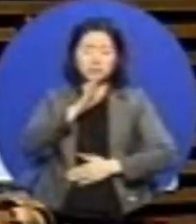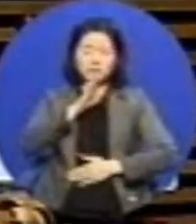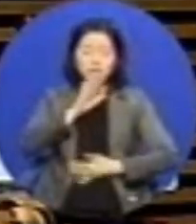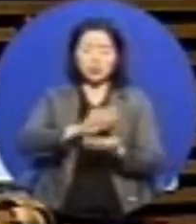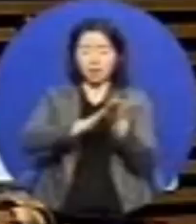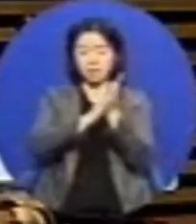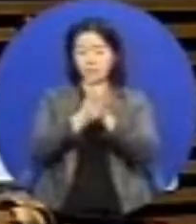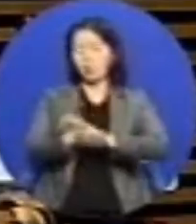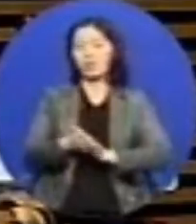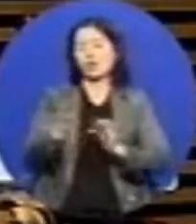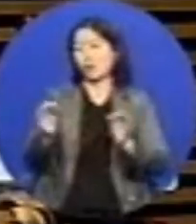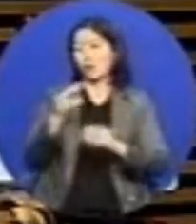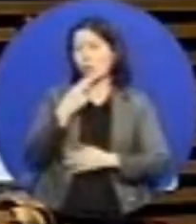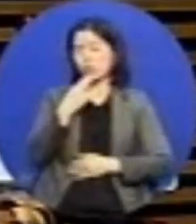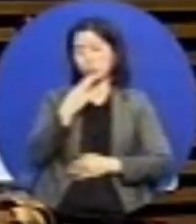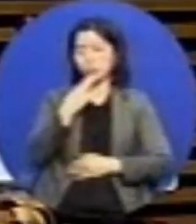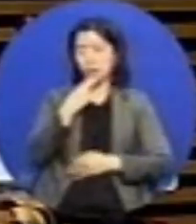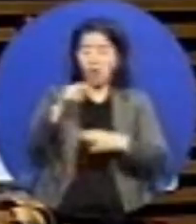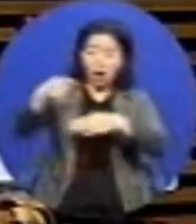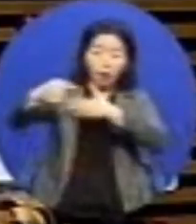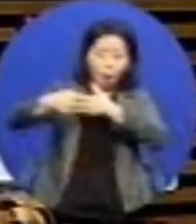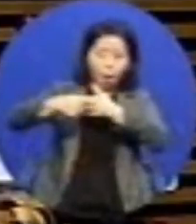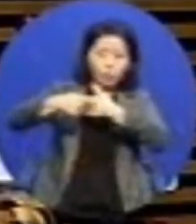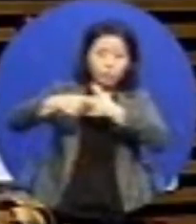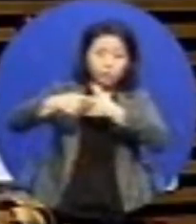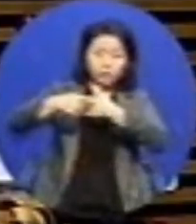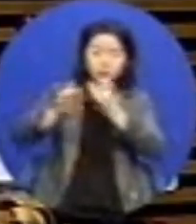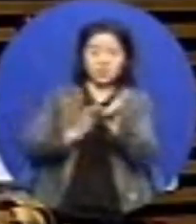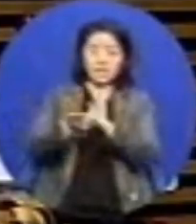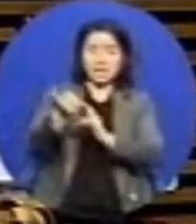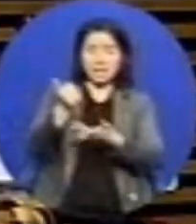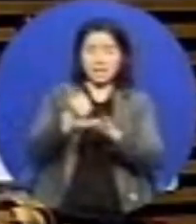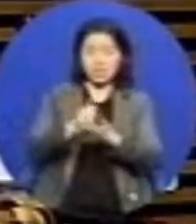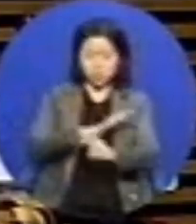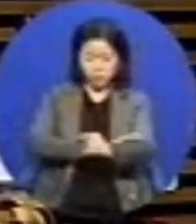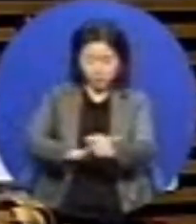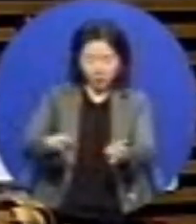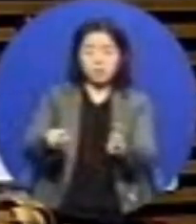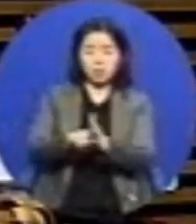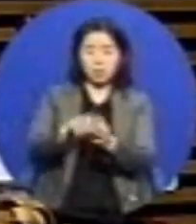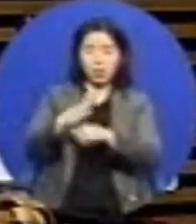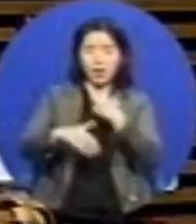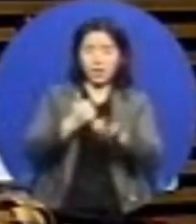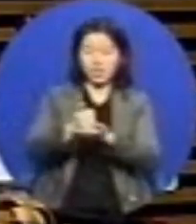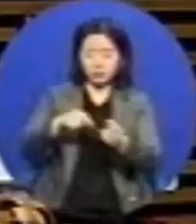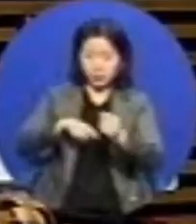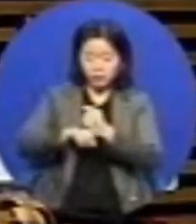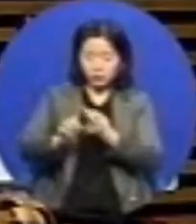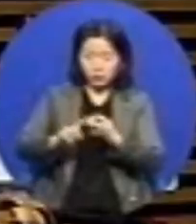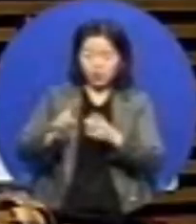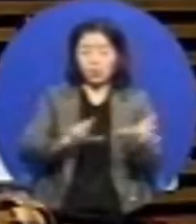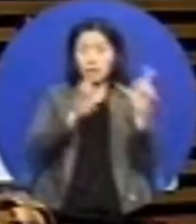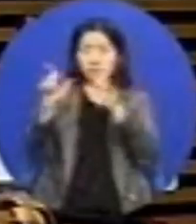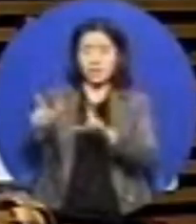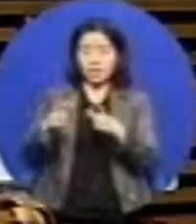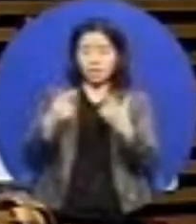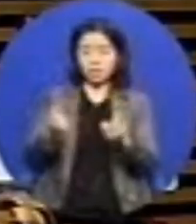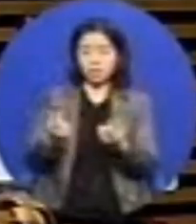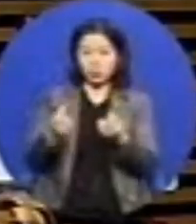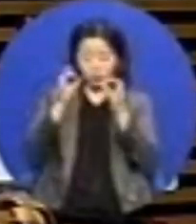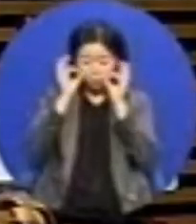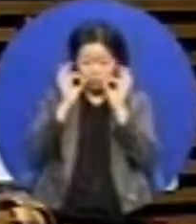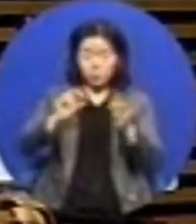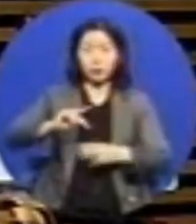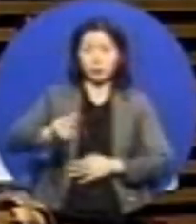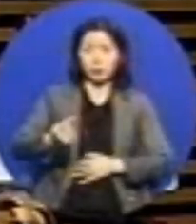겁니다 겉으로는 예수를 잘 믿고 정말 하나님 뜻대로 사는 것처럼 보여도 가족은 숨길